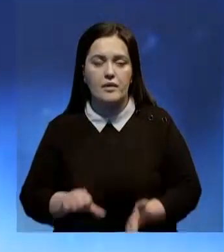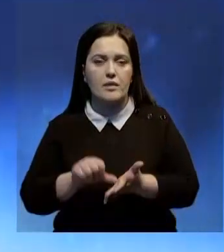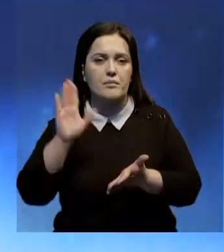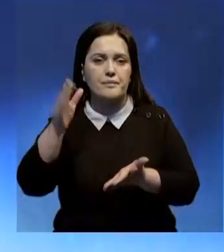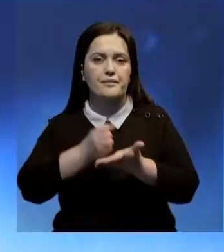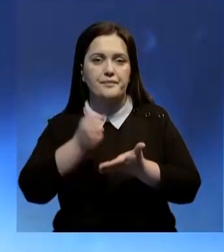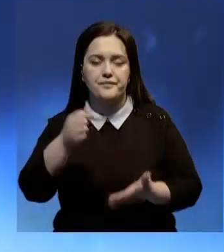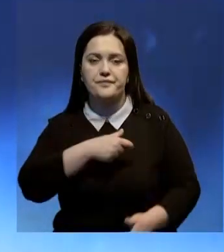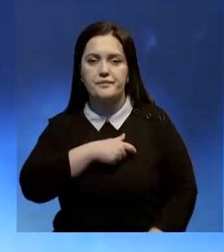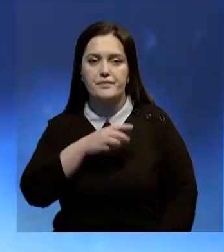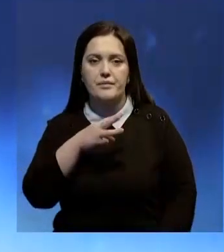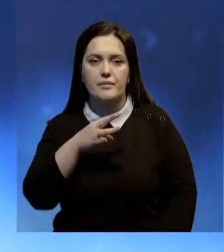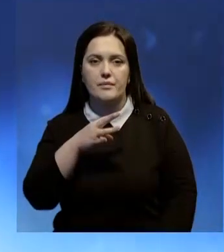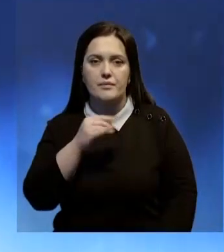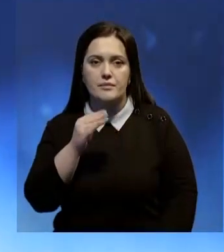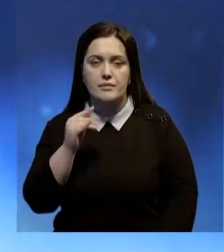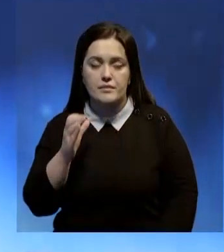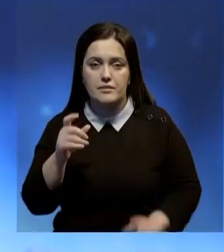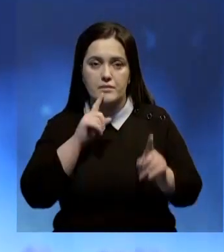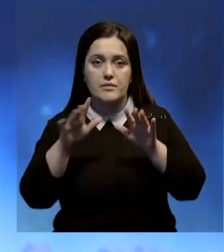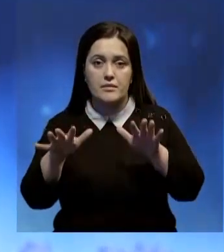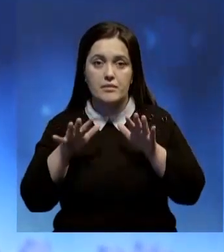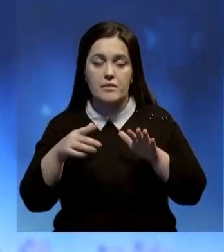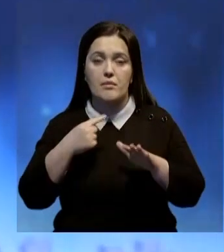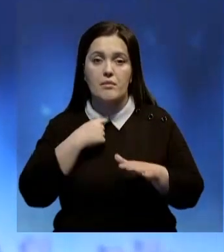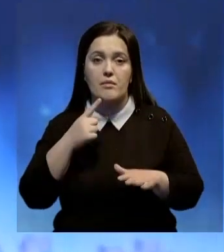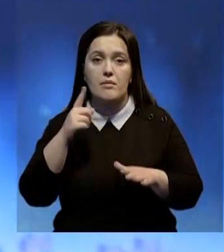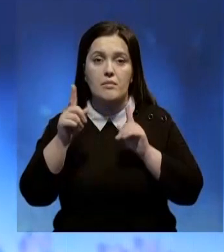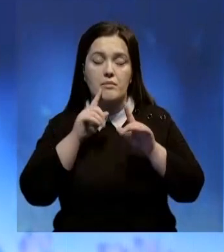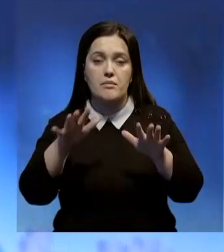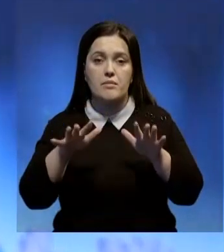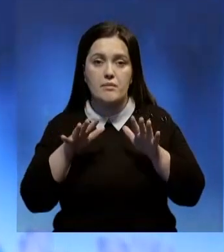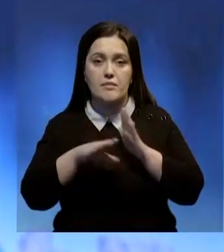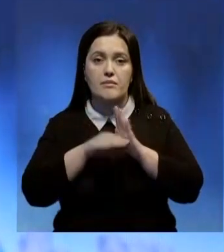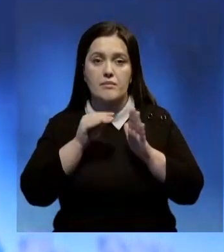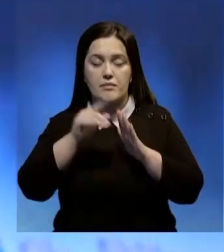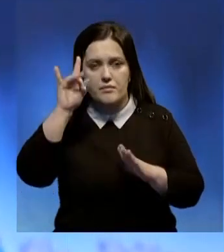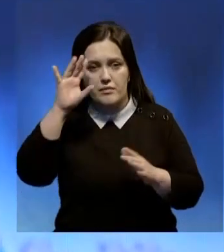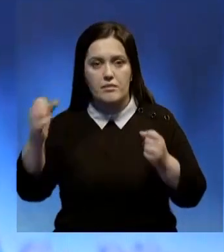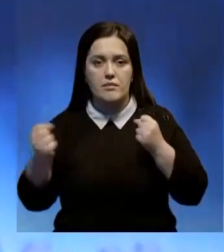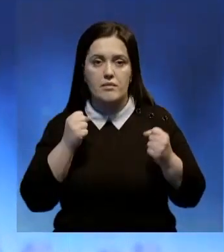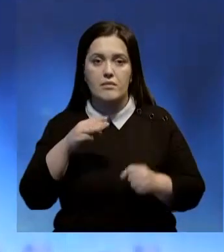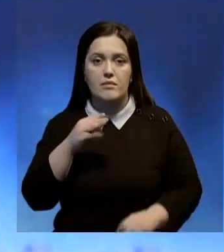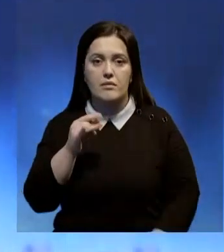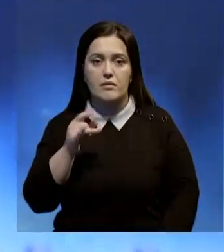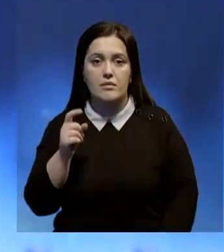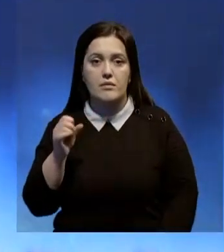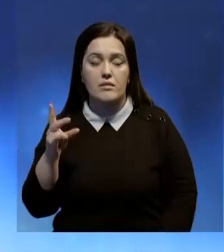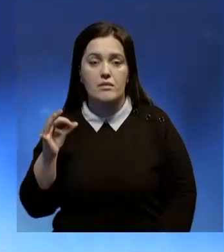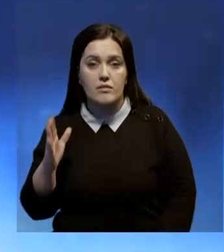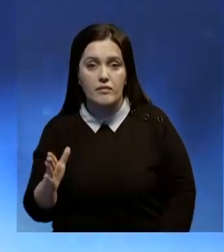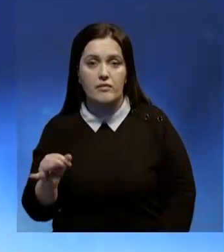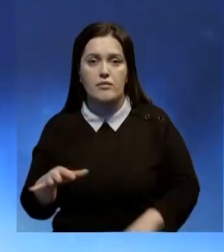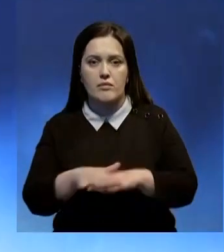Кандидаты в депутаты Мажилиса парламента по одномандатным округам проголосовали на парламентских выборах. Известный спортсмен Даулет Урлыханов и общественный